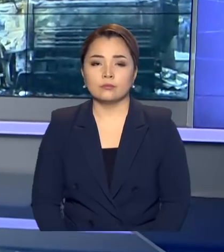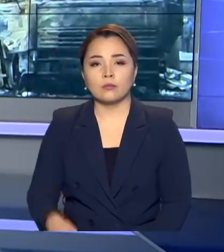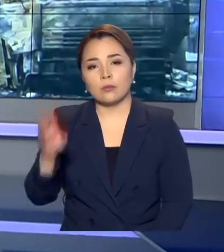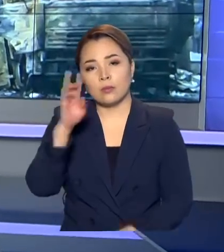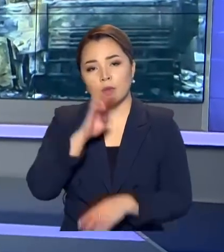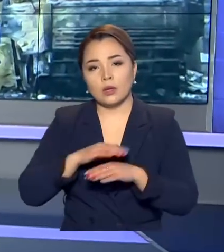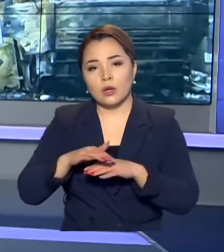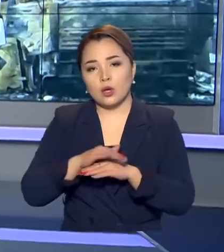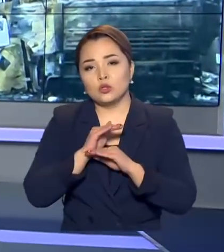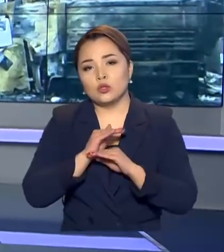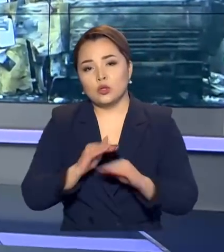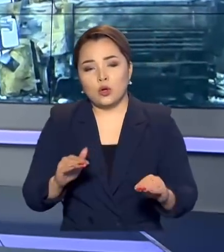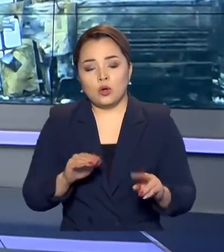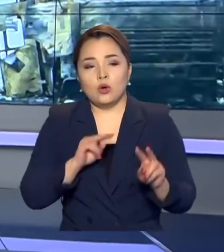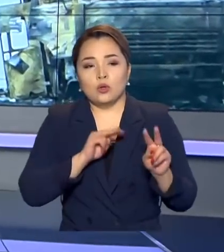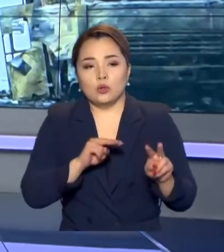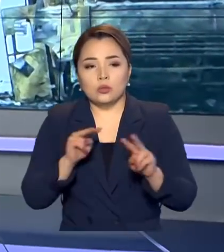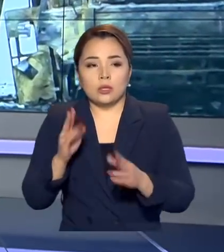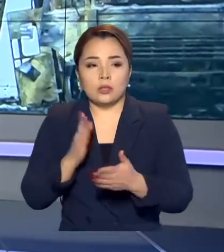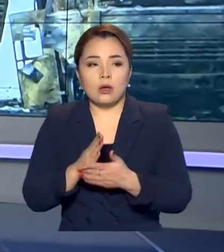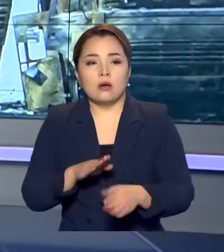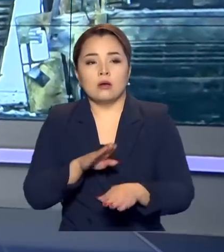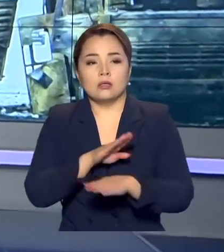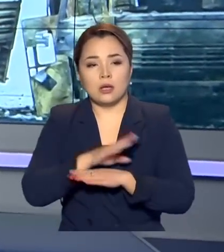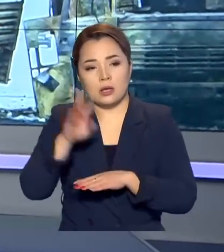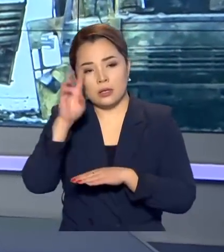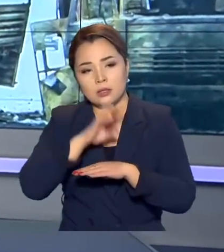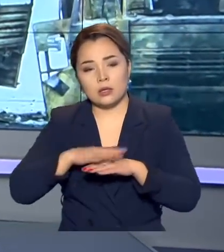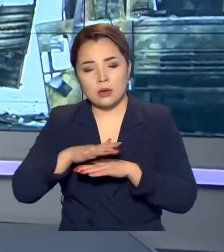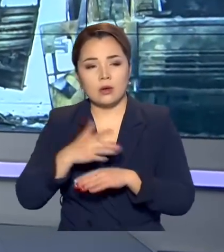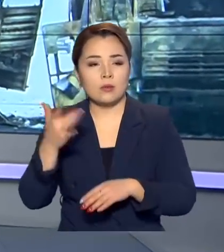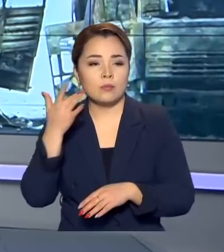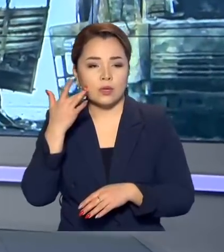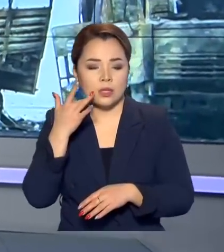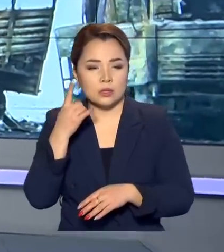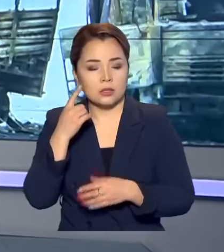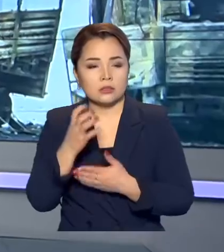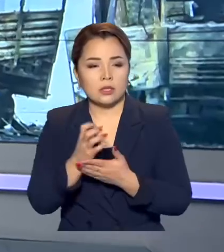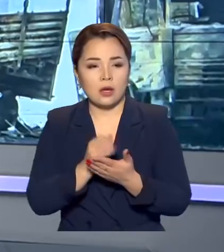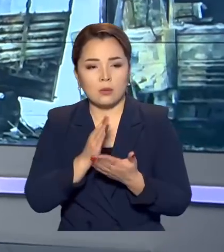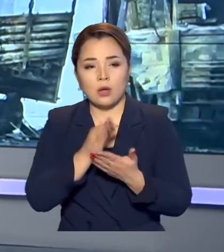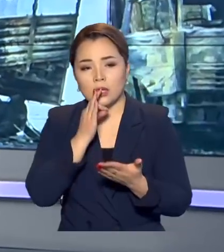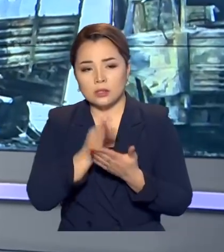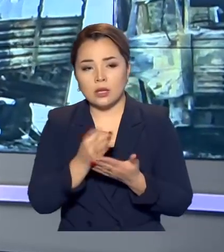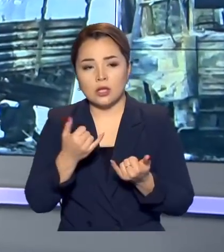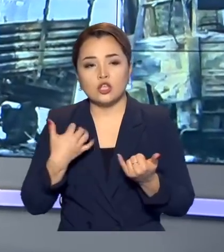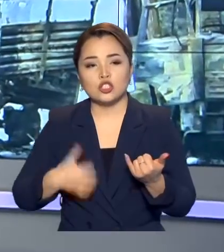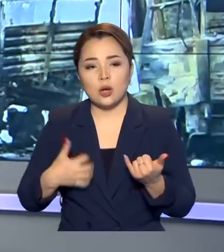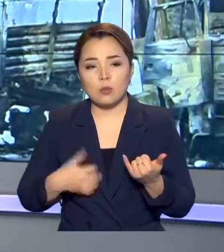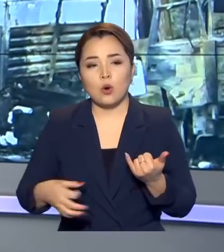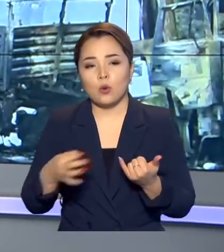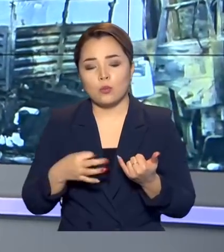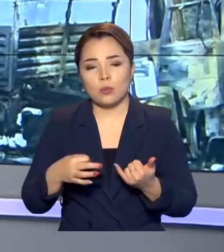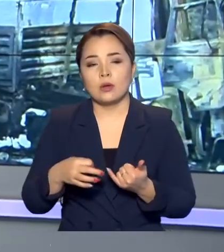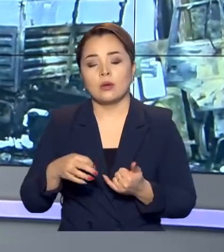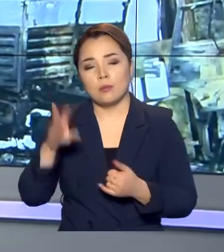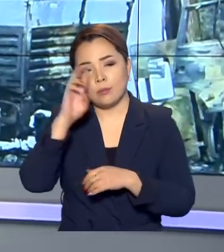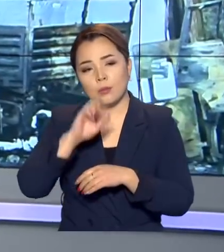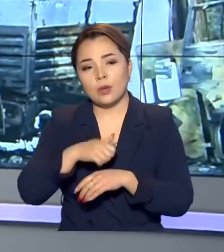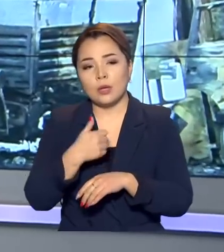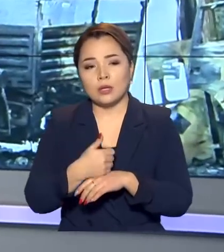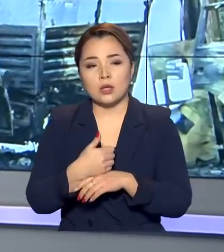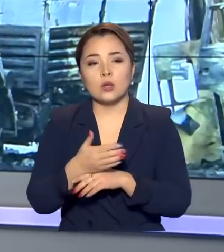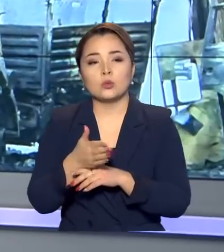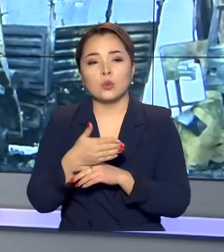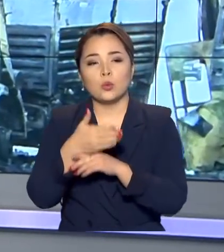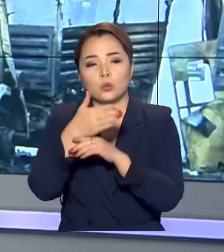Мемлекет тыныштығын күзетуде қаза болғандар ел есінде мәңгі сақталады. Жамбыл облысында да мемлекеттік ту төмен түсірілді.